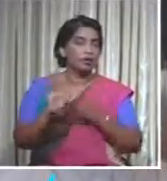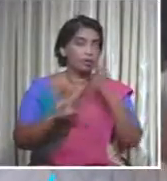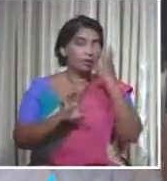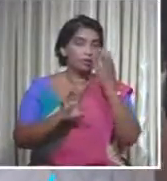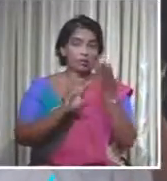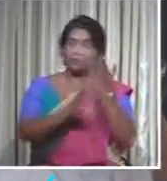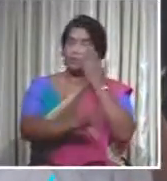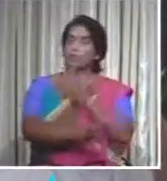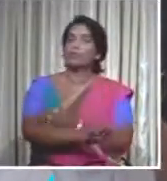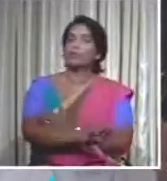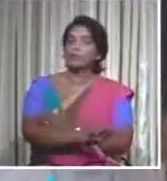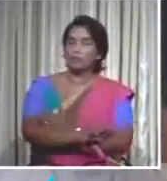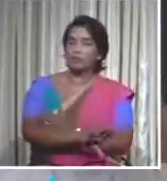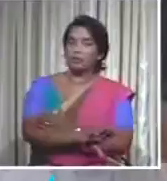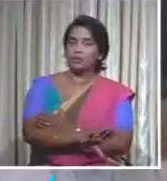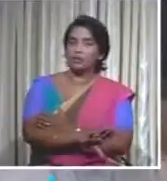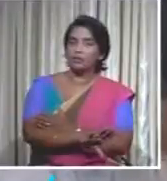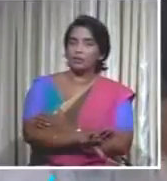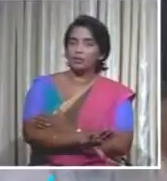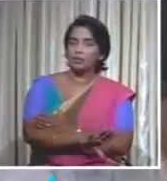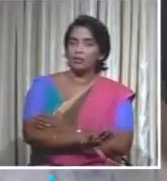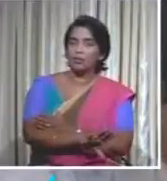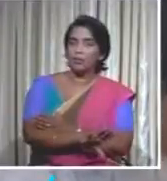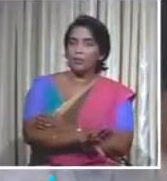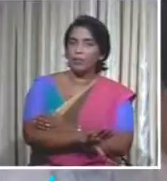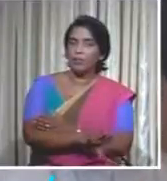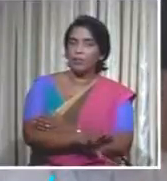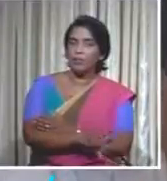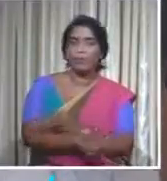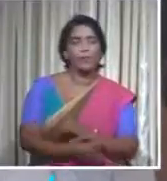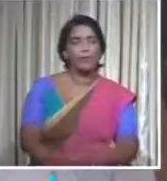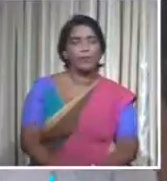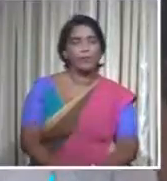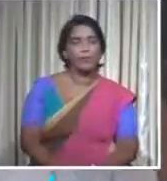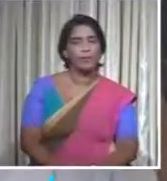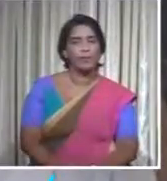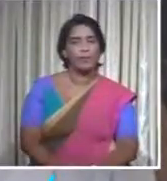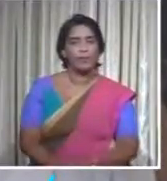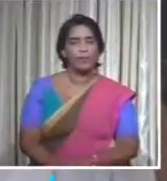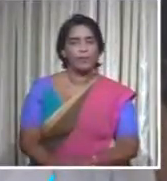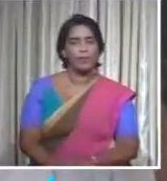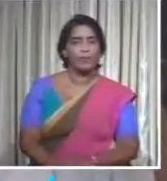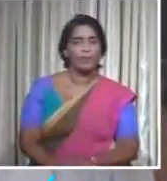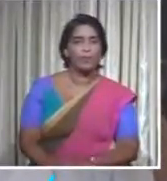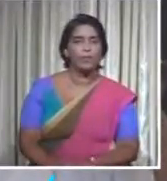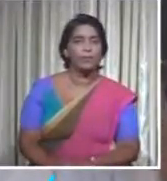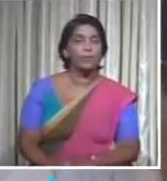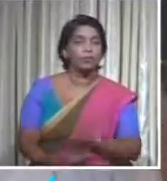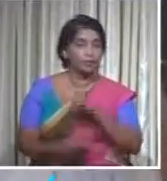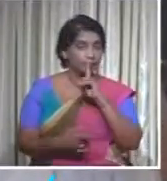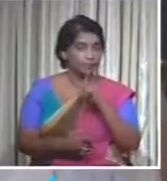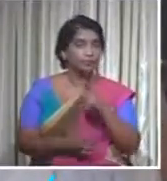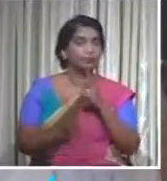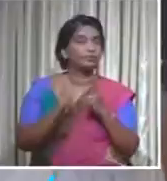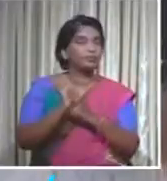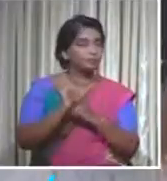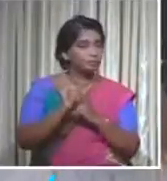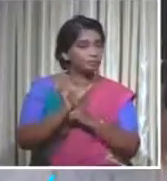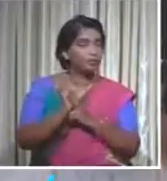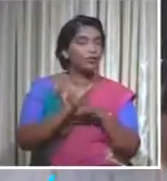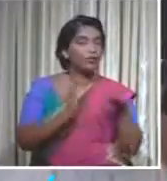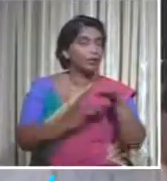रुपकू नान वउनिया वडक्कु प्रदेश मुझमे तमिल विद